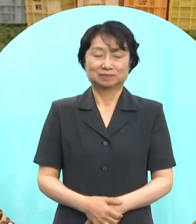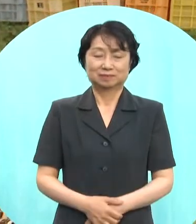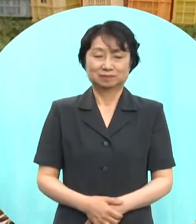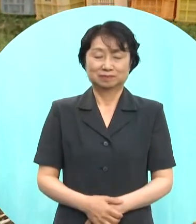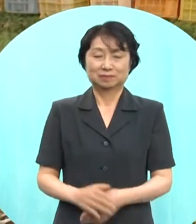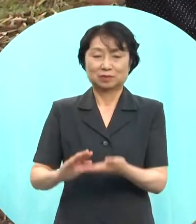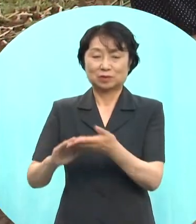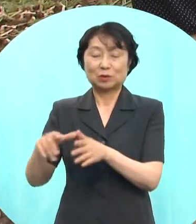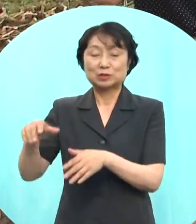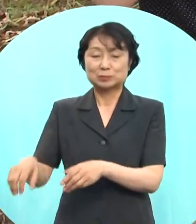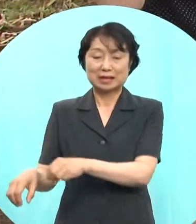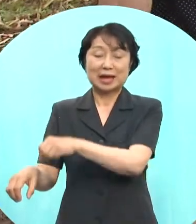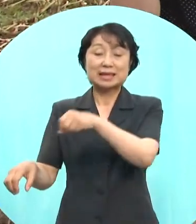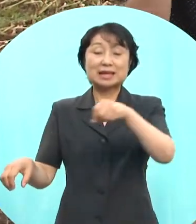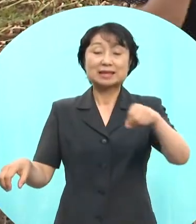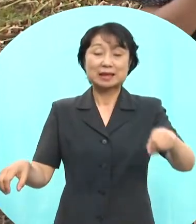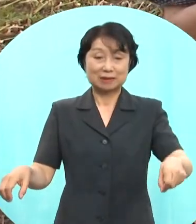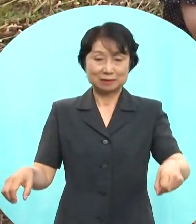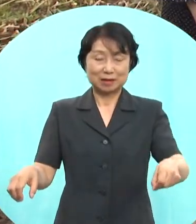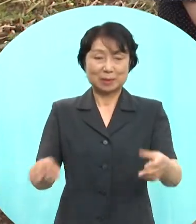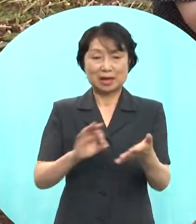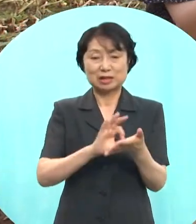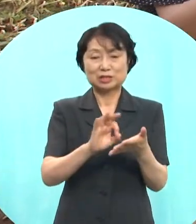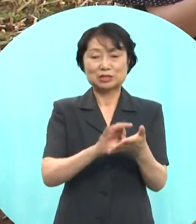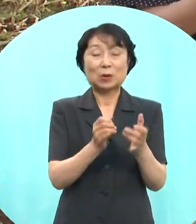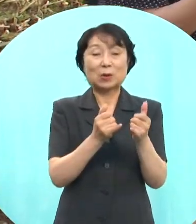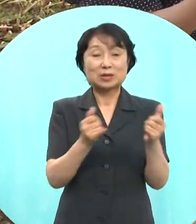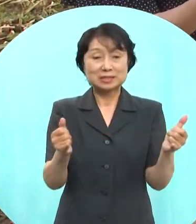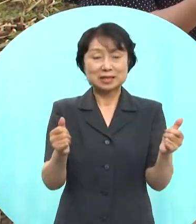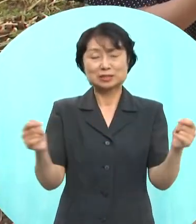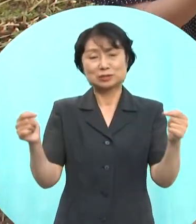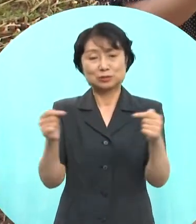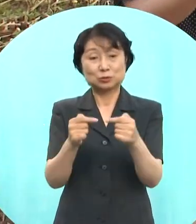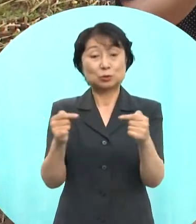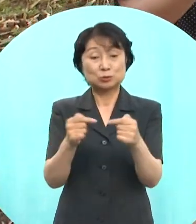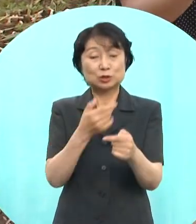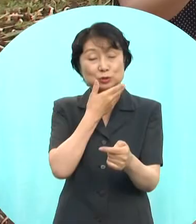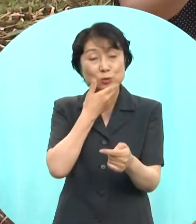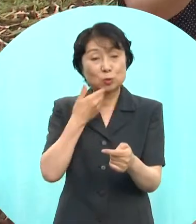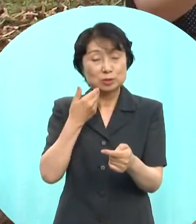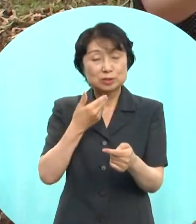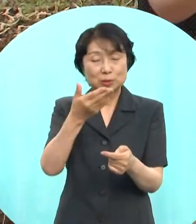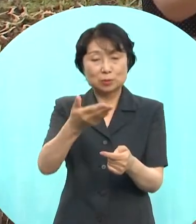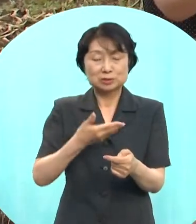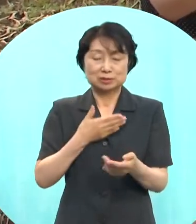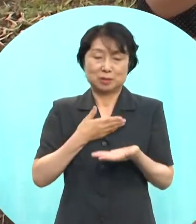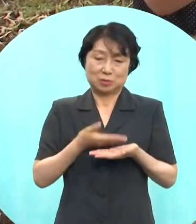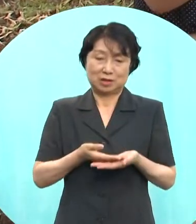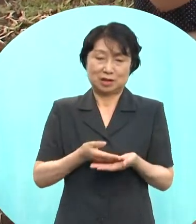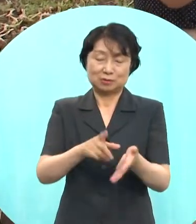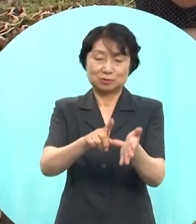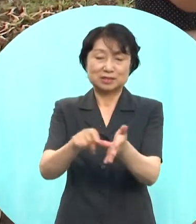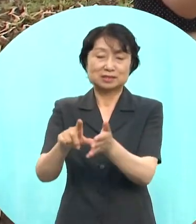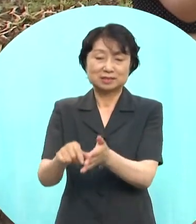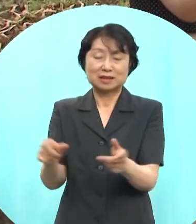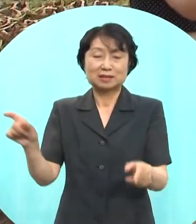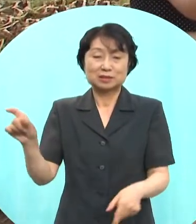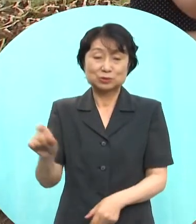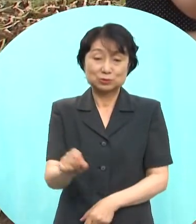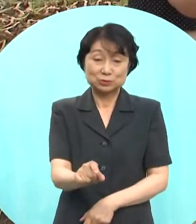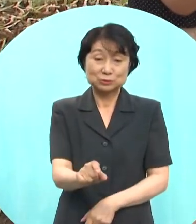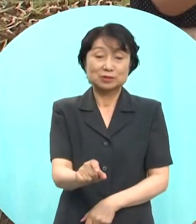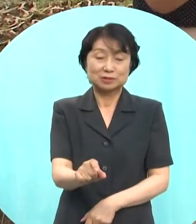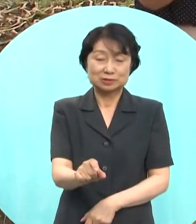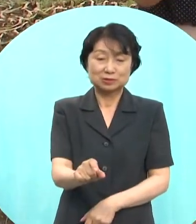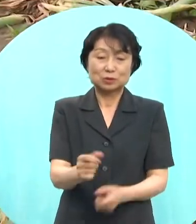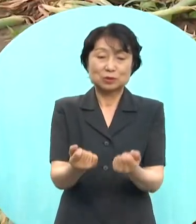ね。 都市部から離れているため、消費者に直接美味しさを知ってもらえる機会が少ない